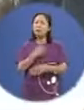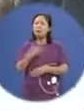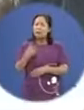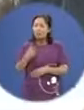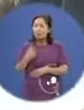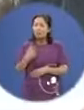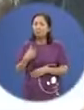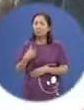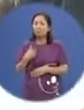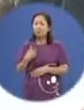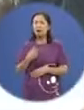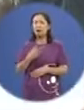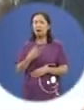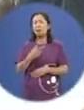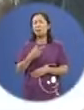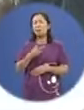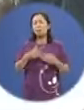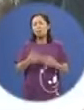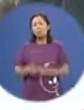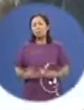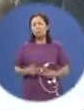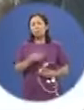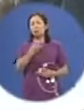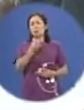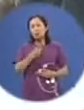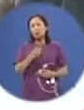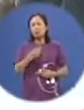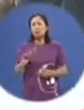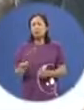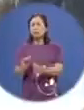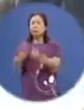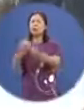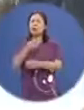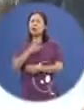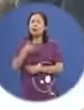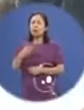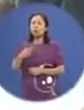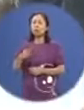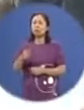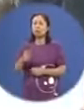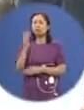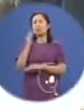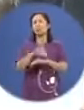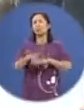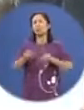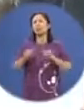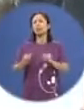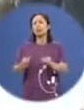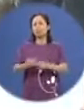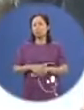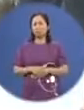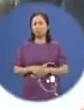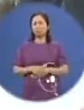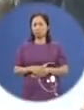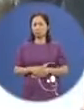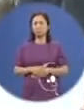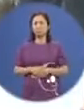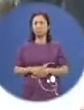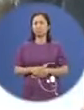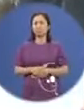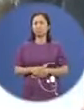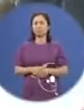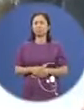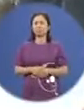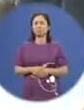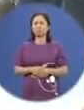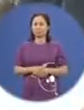そういうようにしていこうというのがね、こういう政策なんです。これはさっき言った あの少子化の原因のうちの一番目